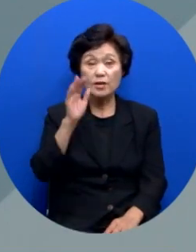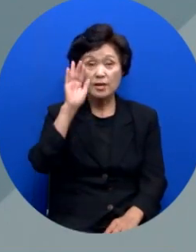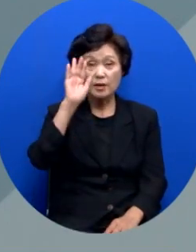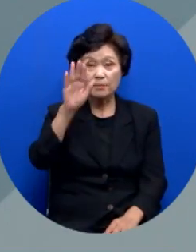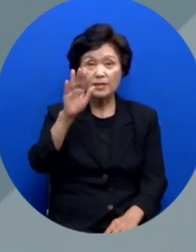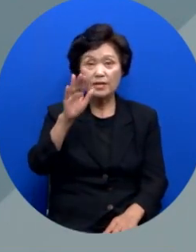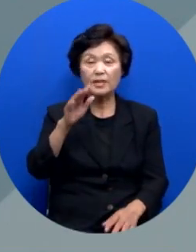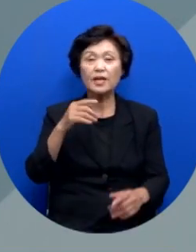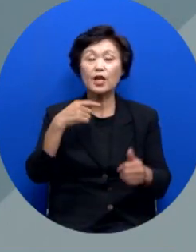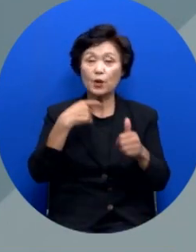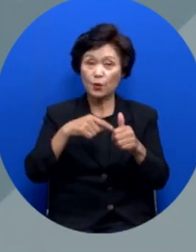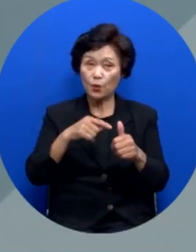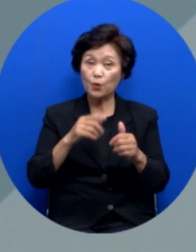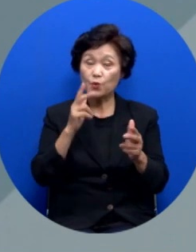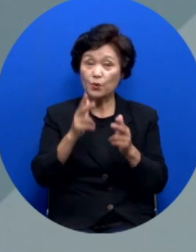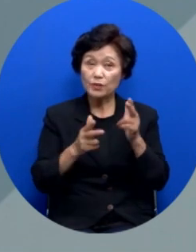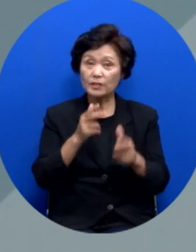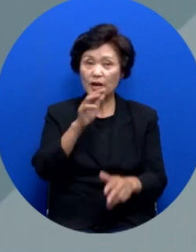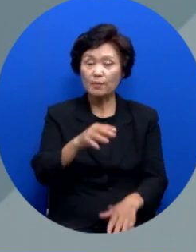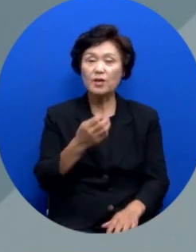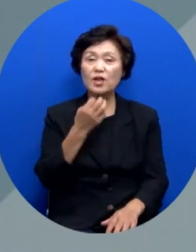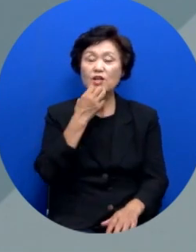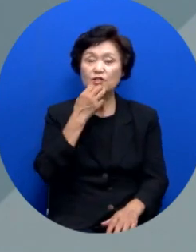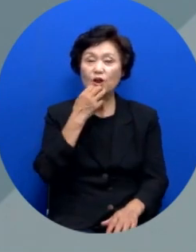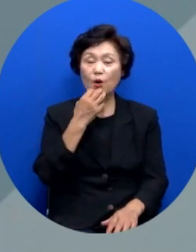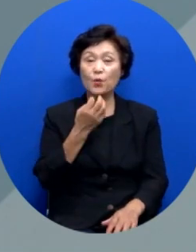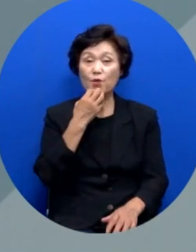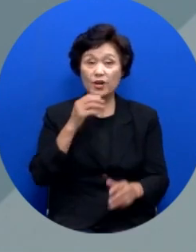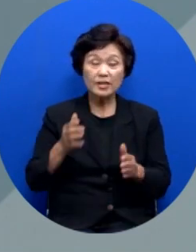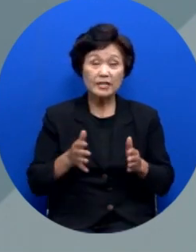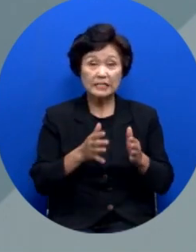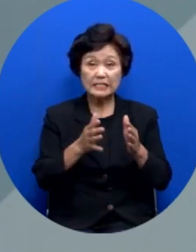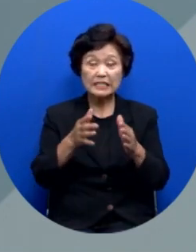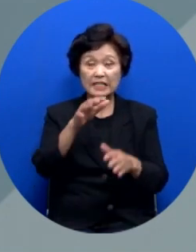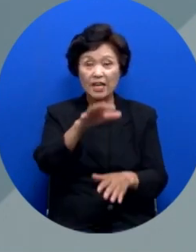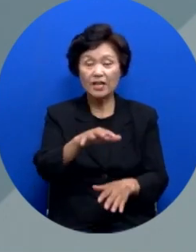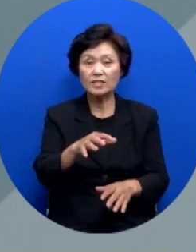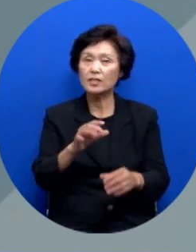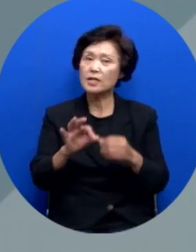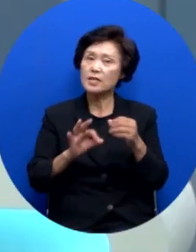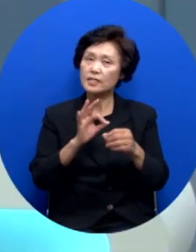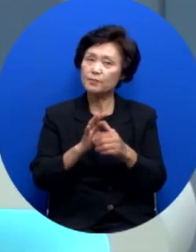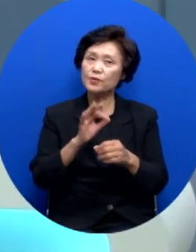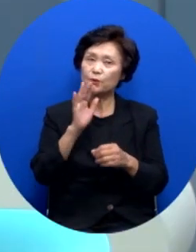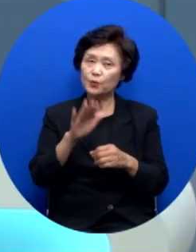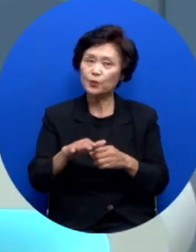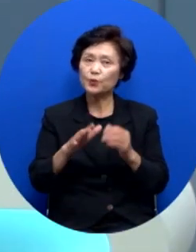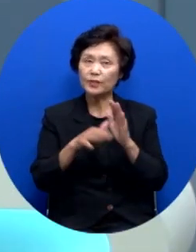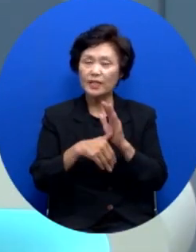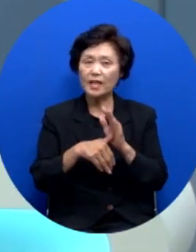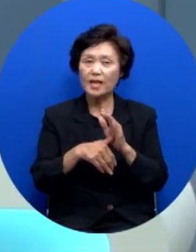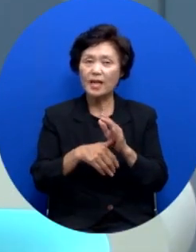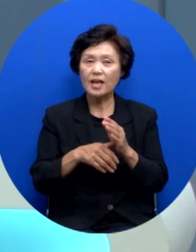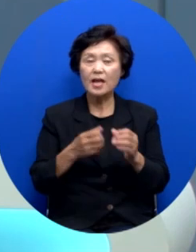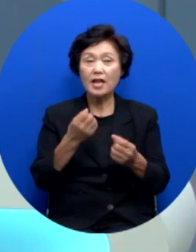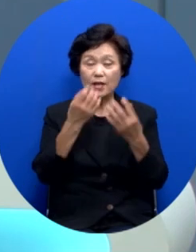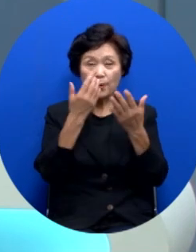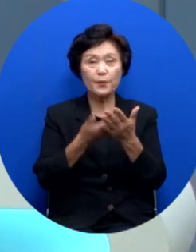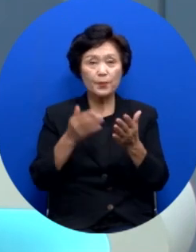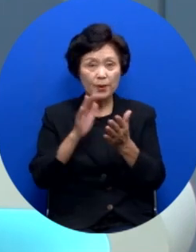미래교육 사업은 서울 경기권에서 2010년도에 혁신학교의 일원으로 시작된